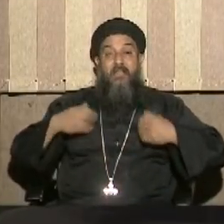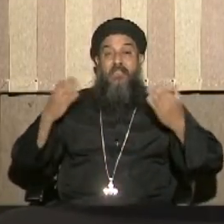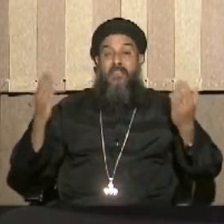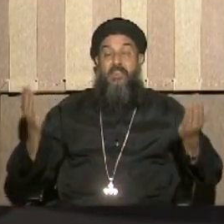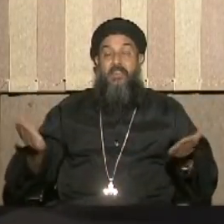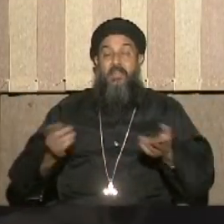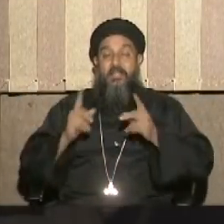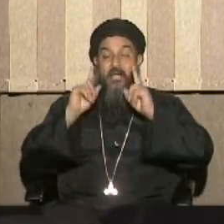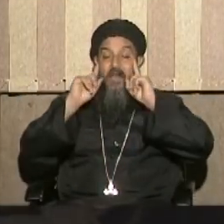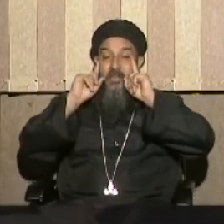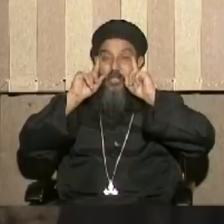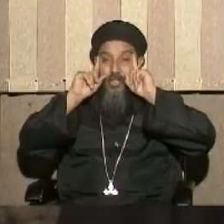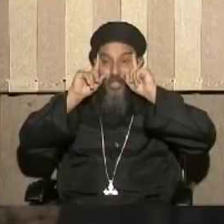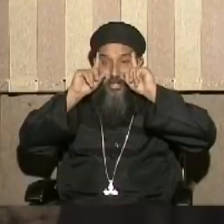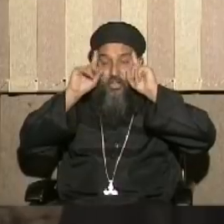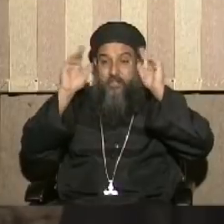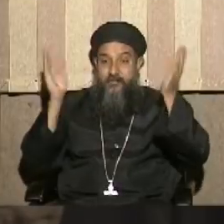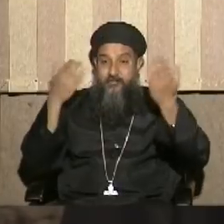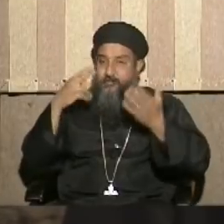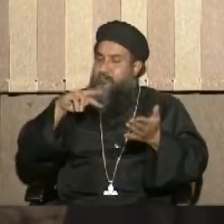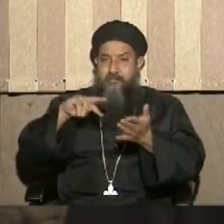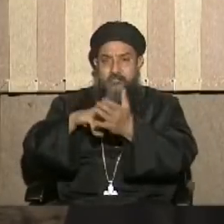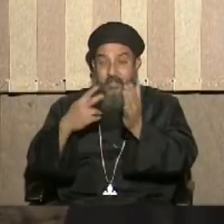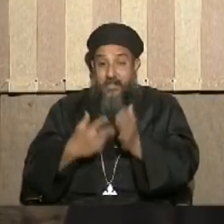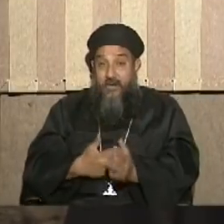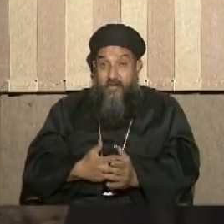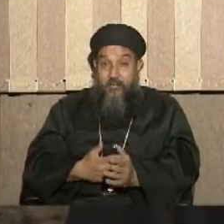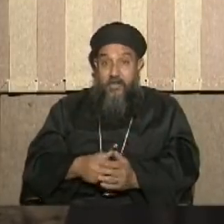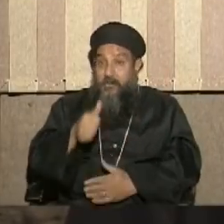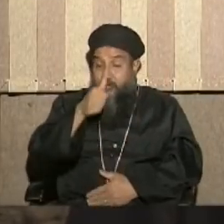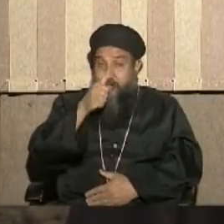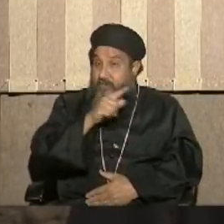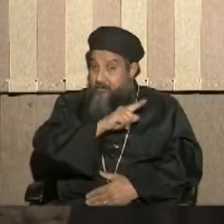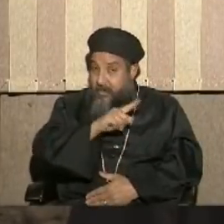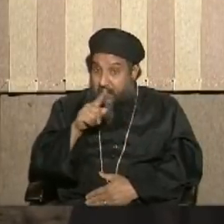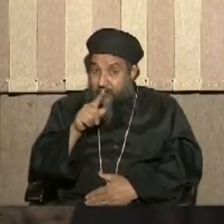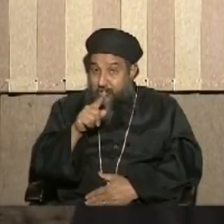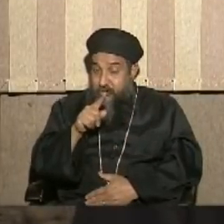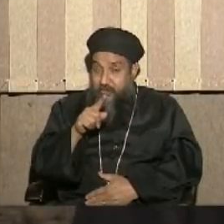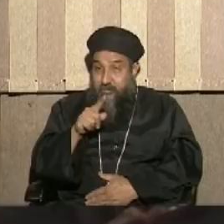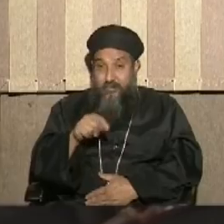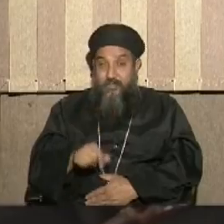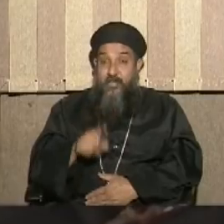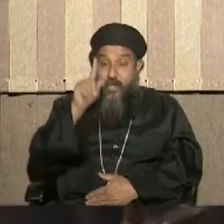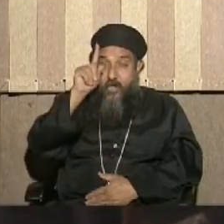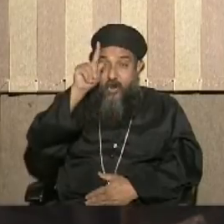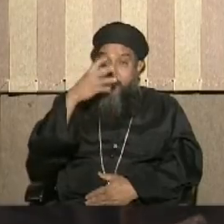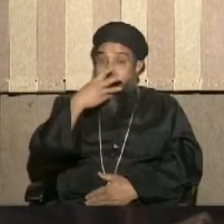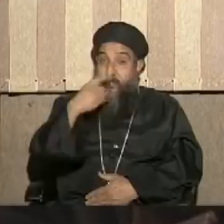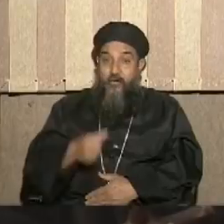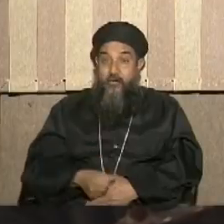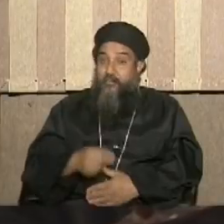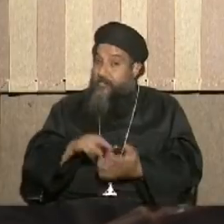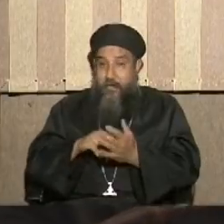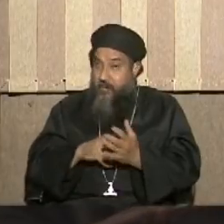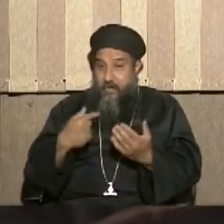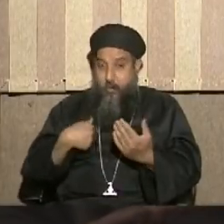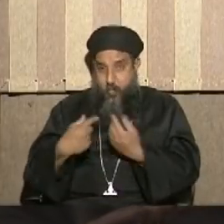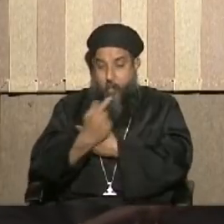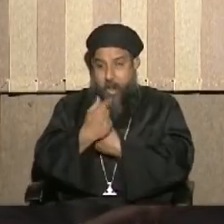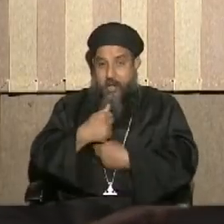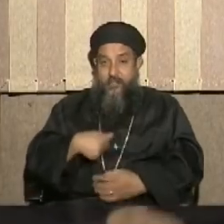معنى ولا قيمة. ونعمل ايه يا أبي علشان ما نحزنش الروح ونطفيها جوانا؟ شوفوا يا